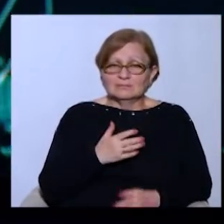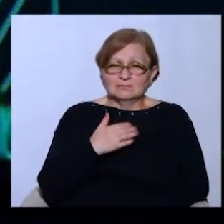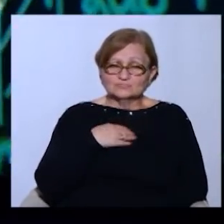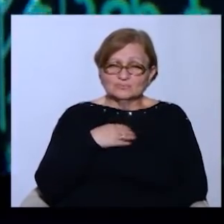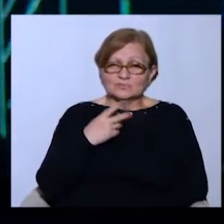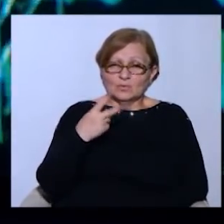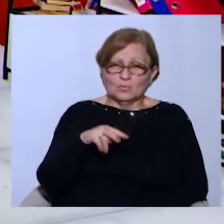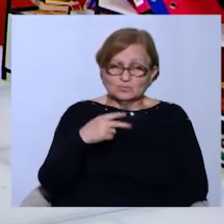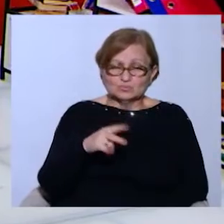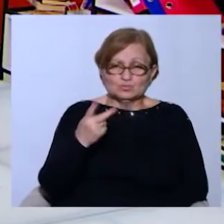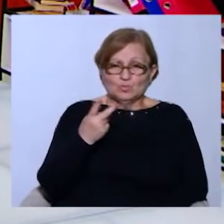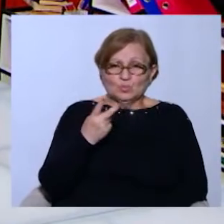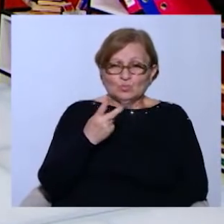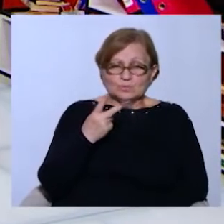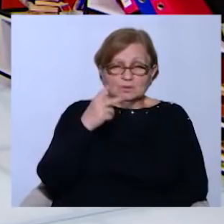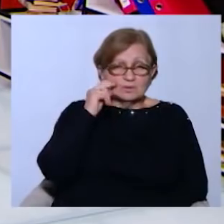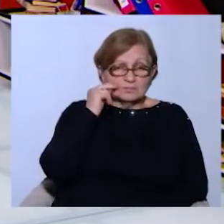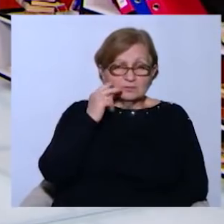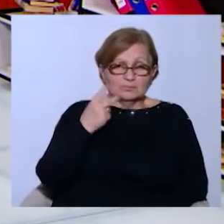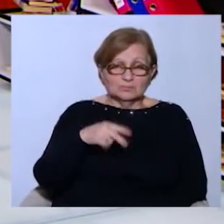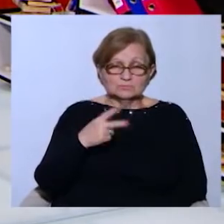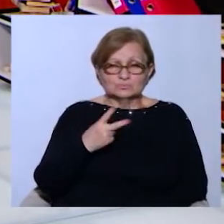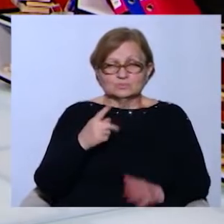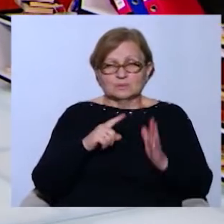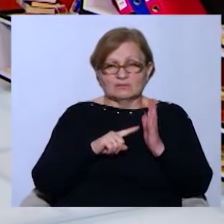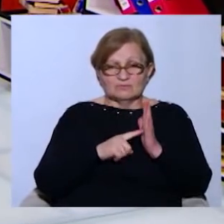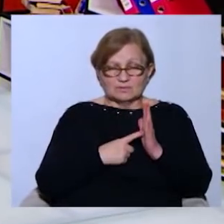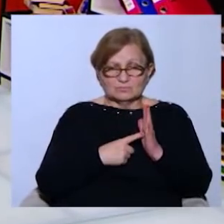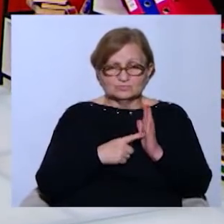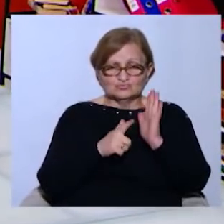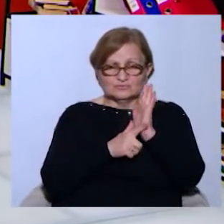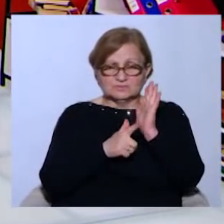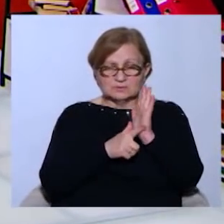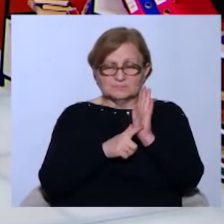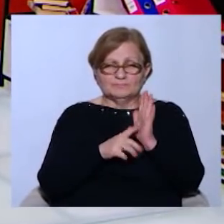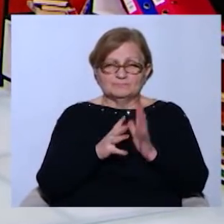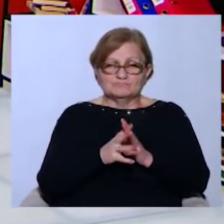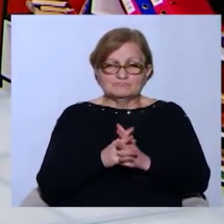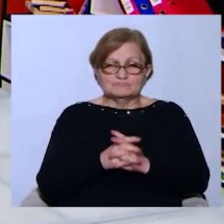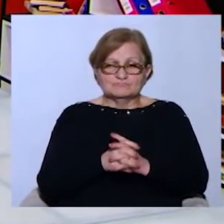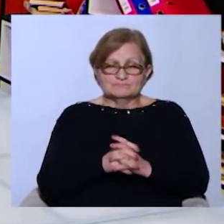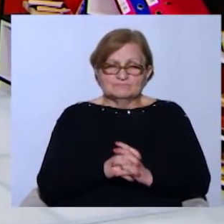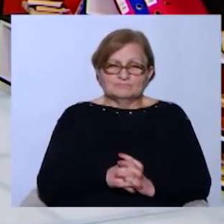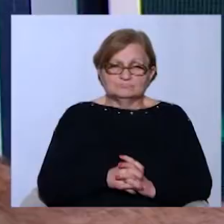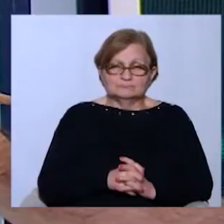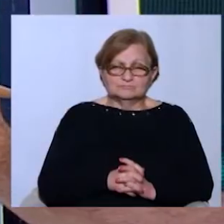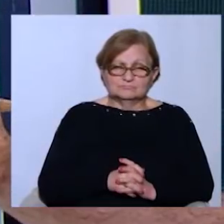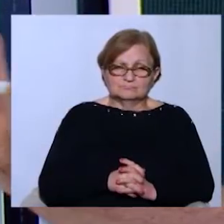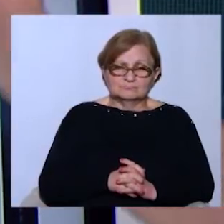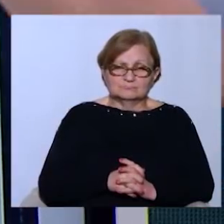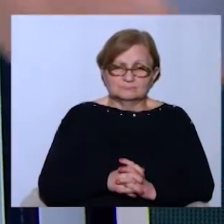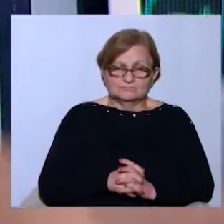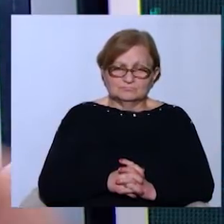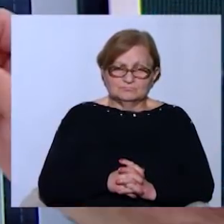20 რიცხვი 20 უნდა გავამრავლოთ 7-ზე, ანუ 5 ჯერ 4